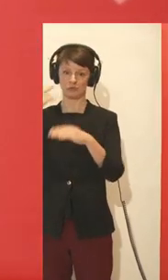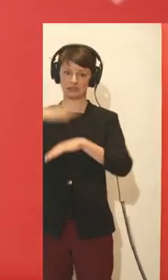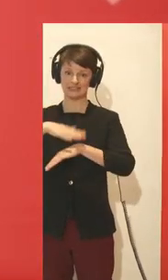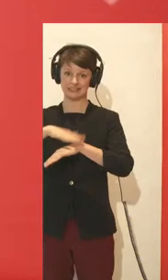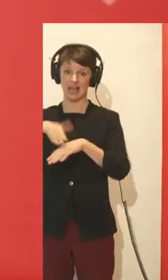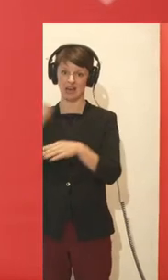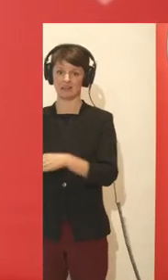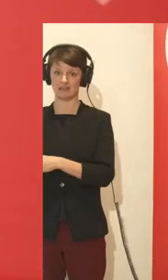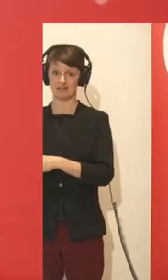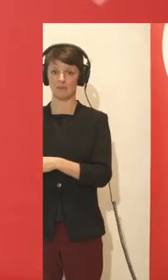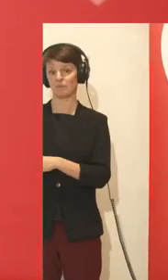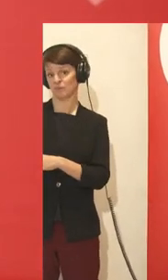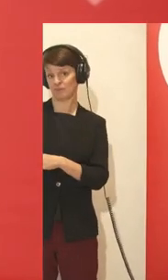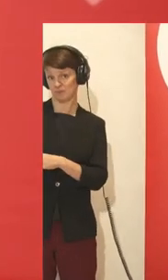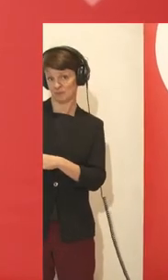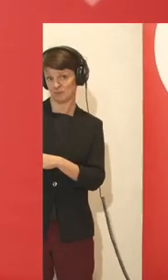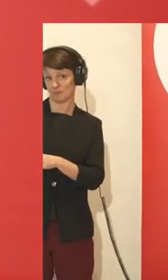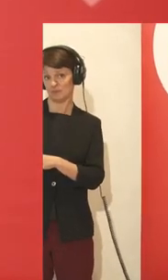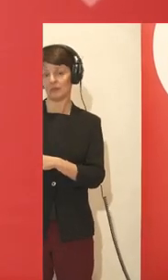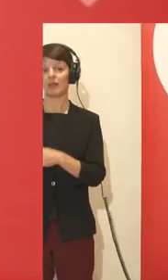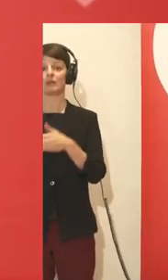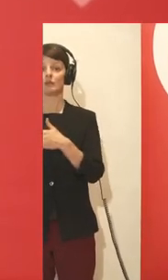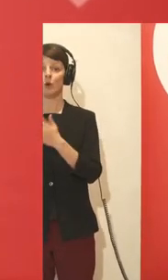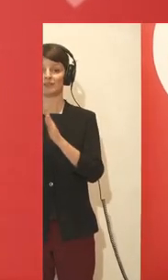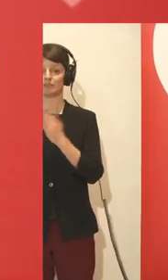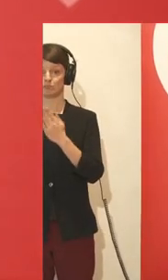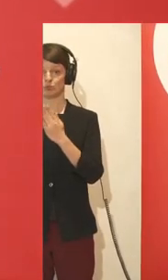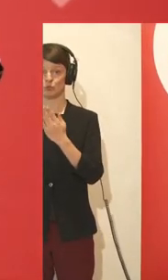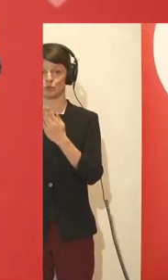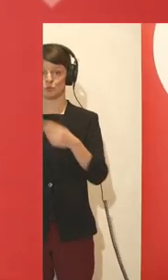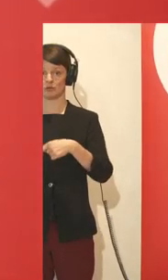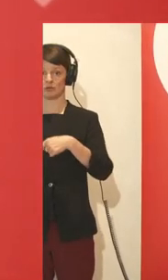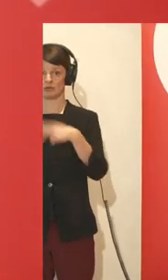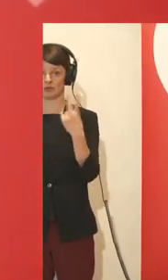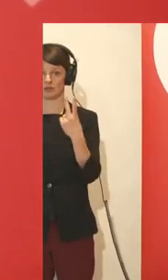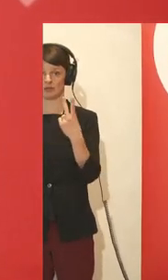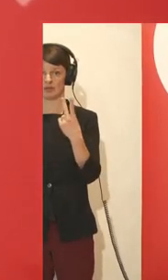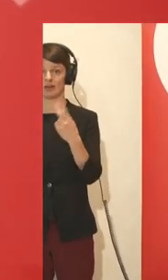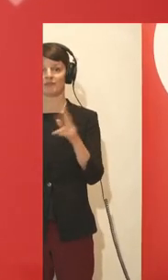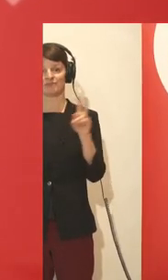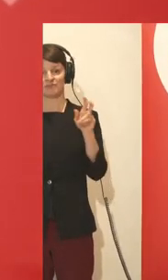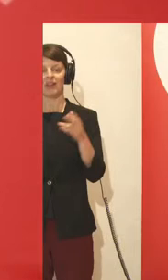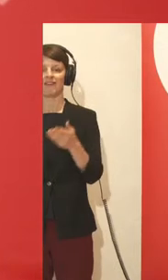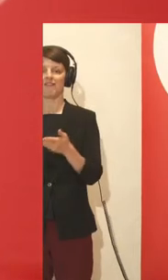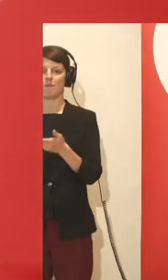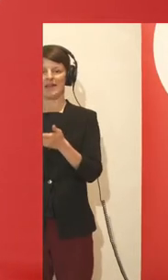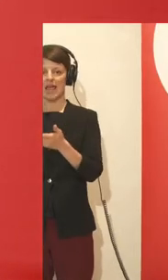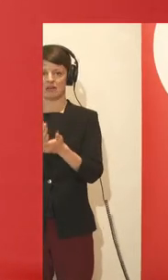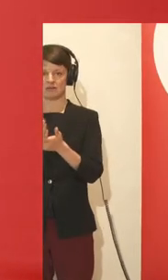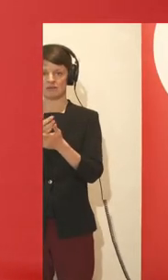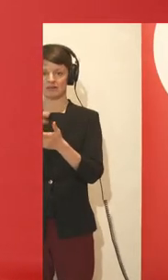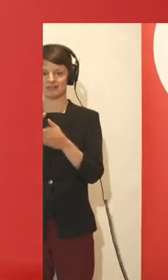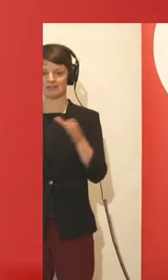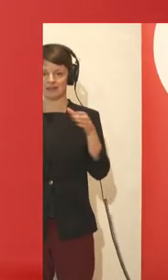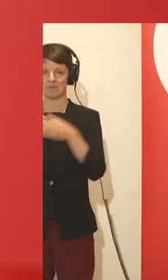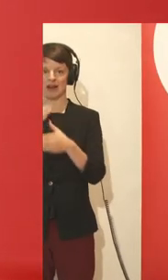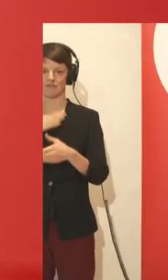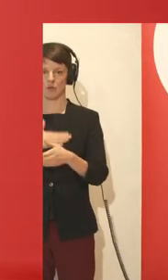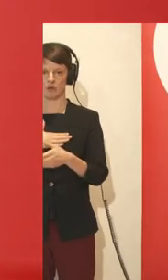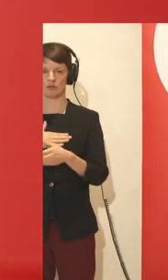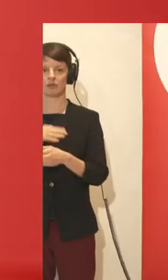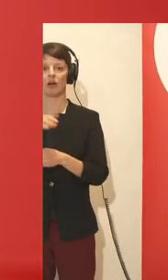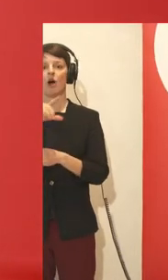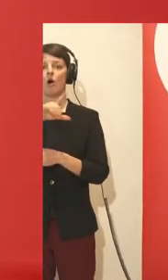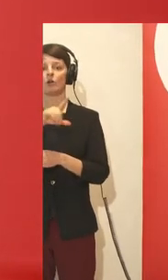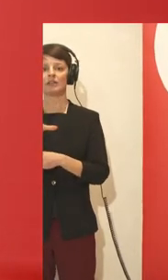und der hat vor kurzem auch erst ein neues buch herausgebracht vom ende des gemeinwohls und da wird lars klingbeil mit ihm zu